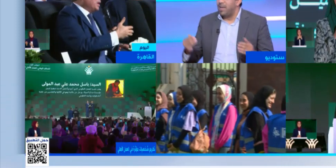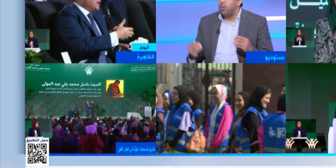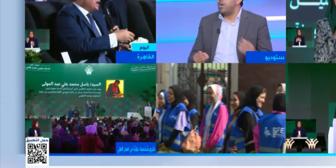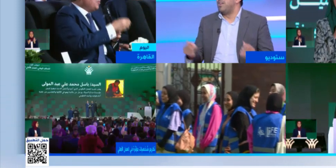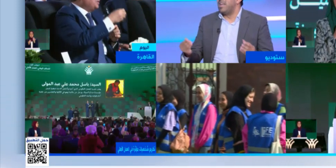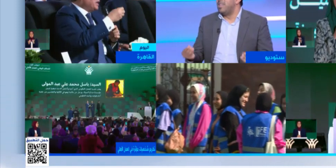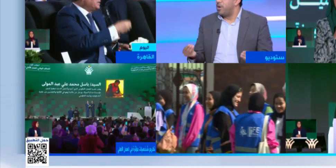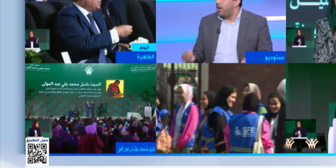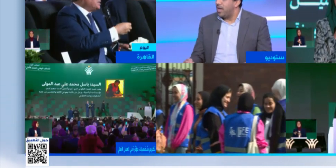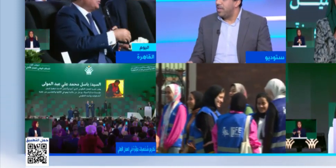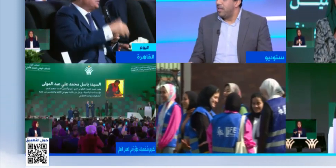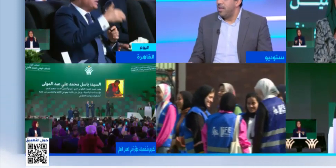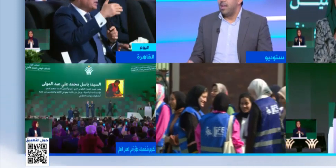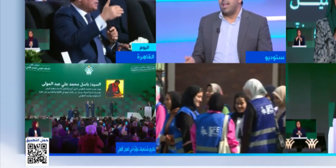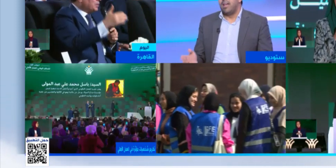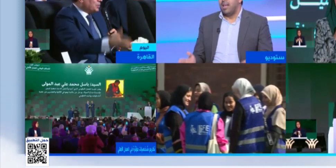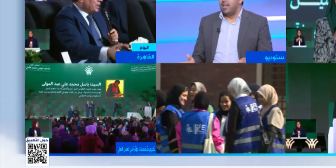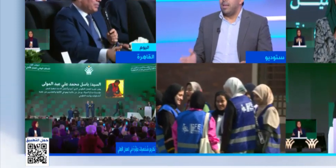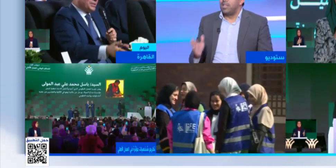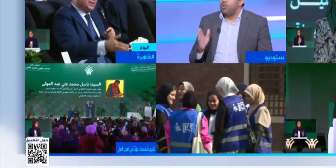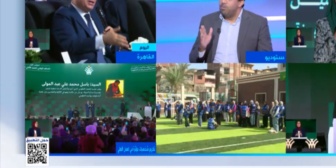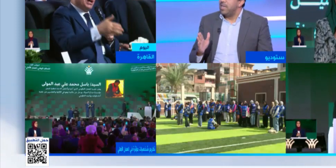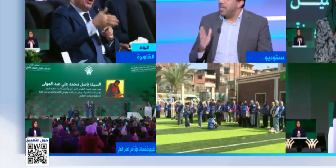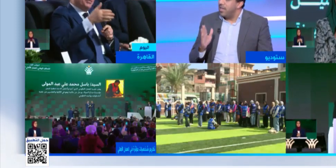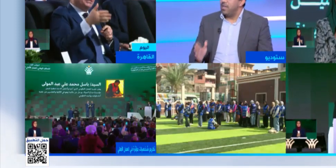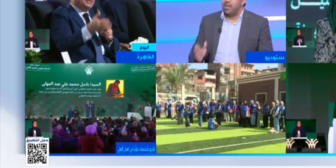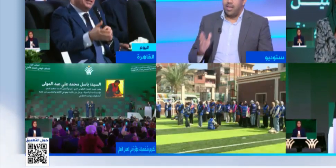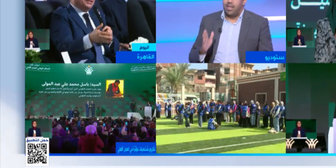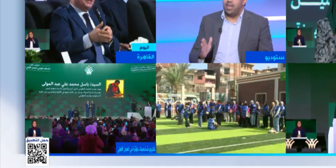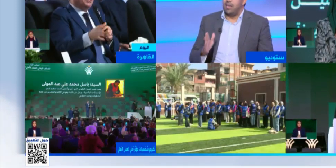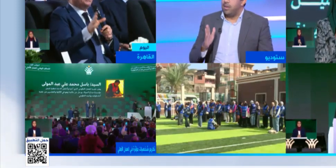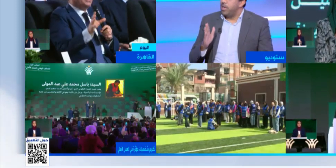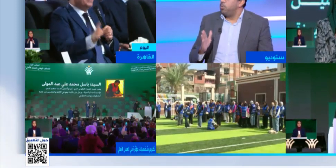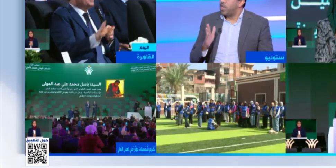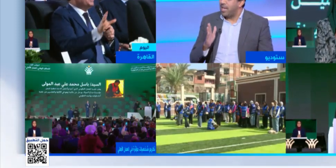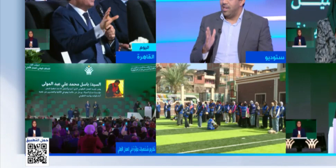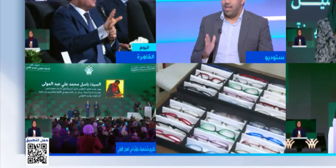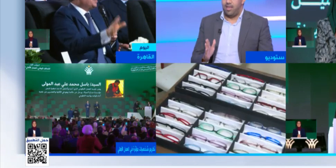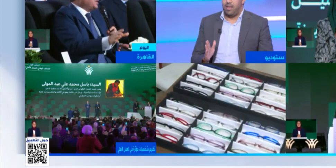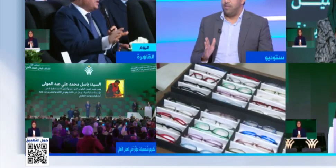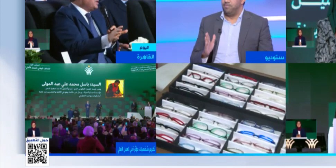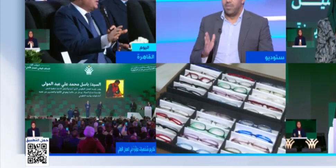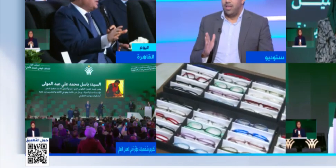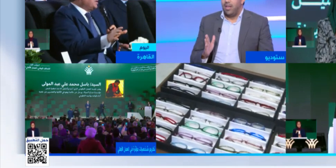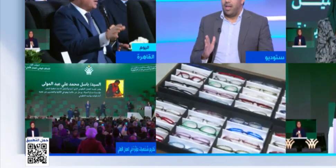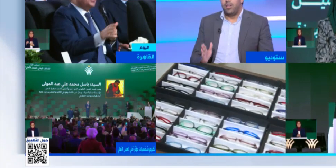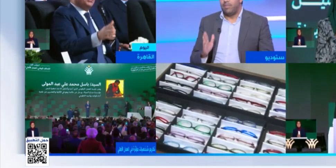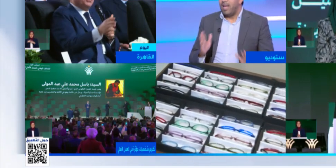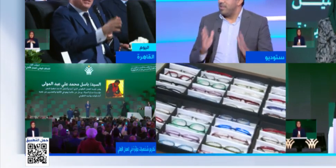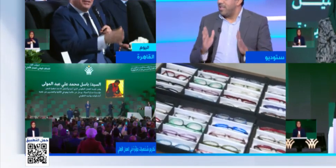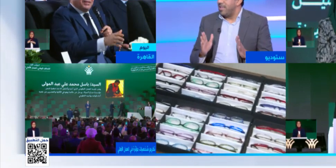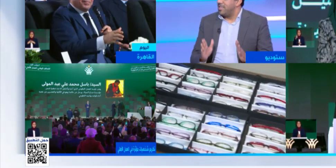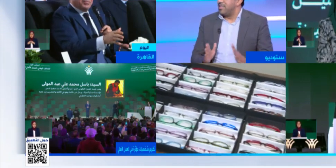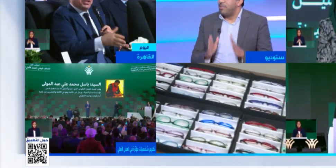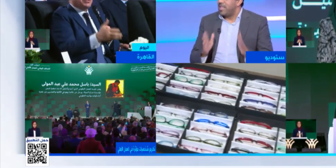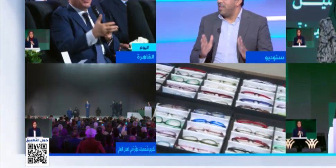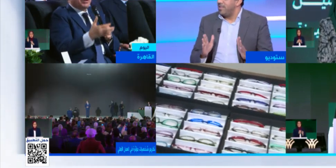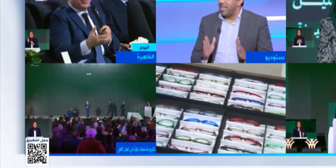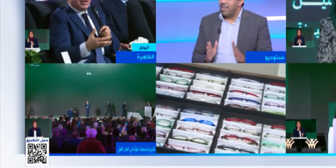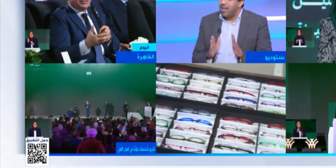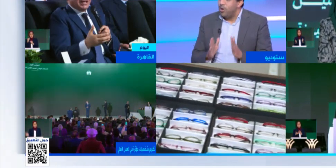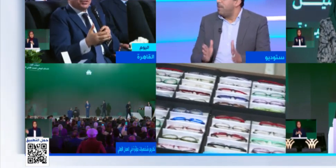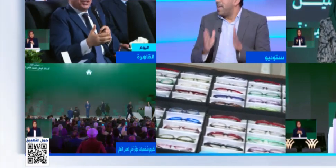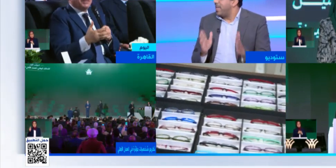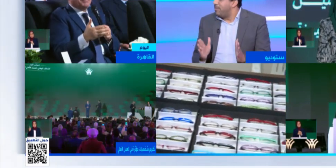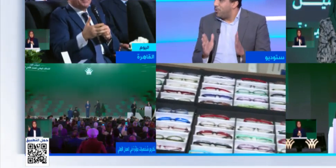انيشيتيف ولا مبادره كده مره واحده، لا ده احنا مطلوب مننا ان احنا نعمله بشكل خلاص بقى ده سيستماتيك.